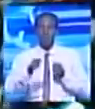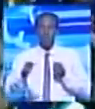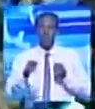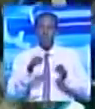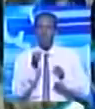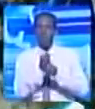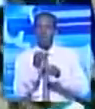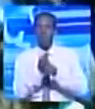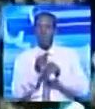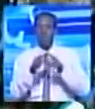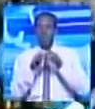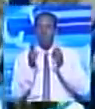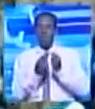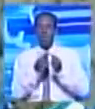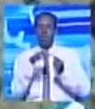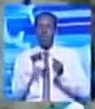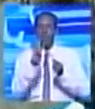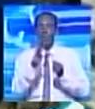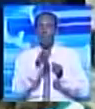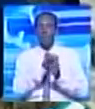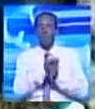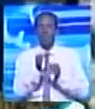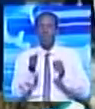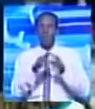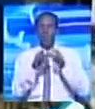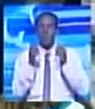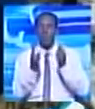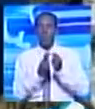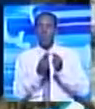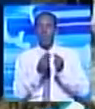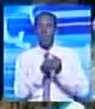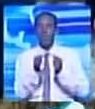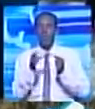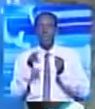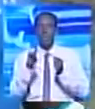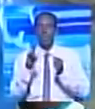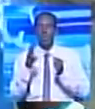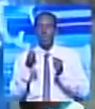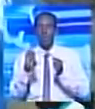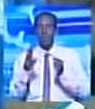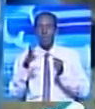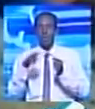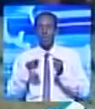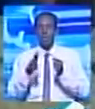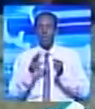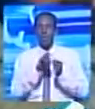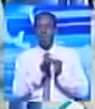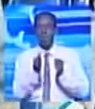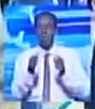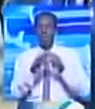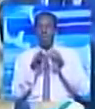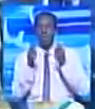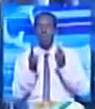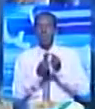de nettoyage des 4 plages les plus fréquentées de la capitale, à savoir la plage du Héron, la plage Chesta, la plage Carré et la plage donc du